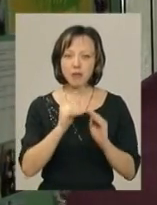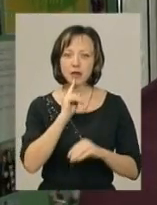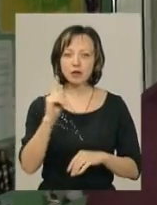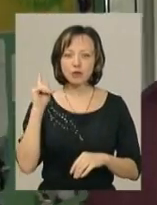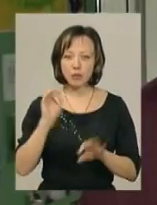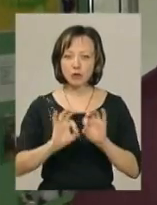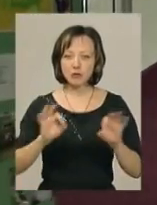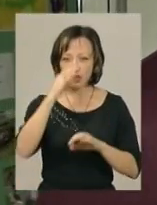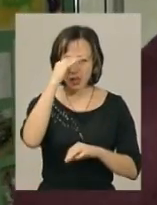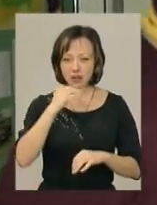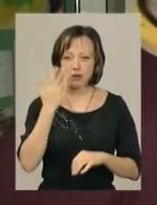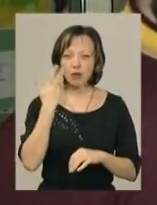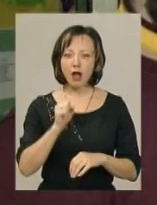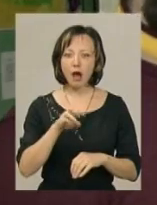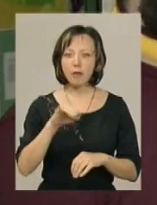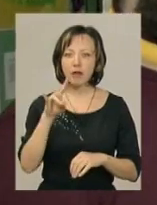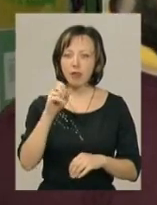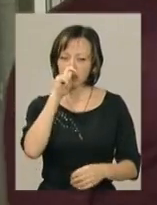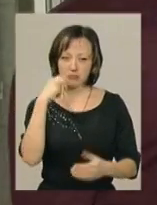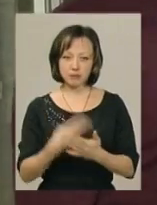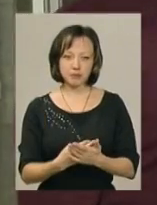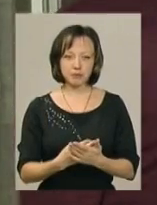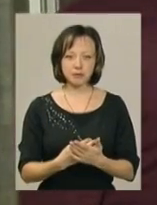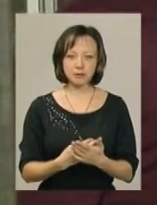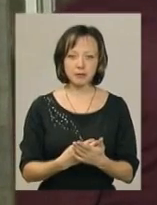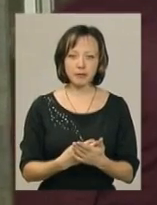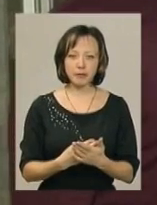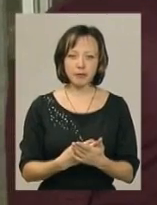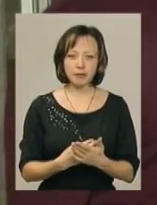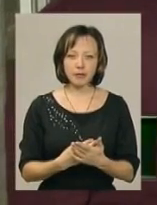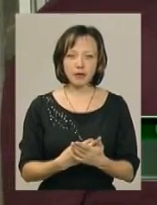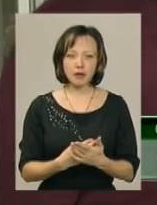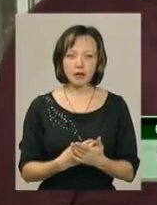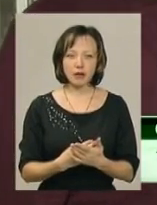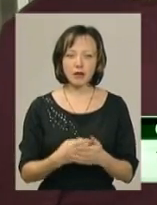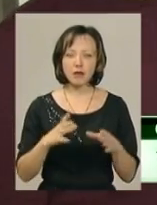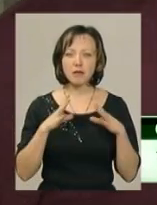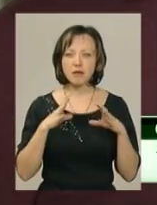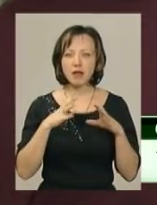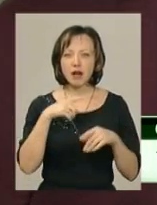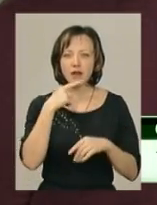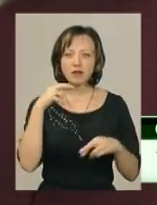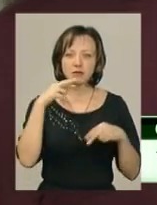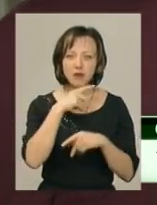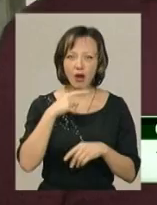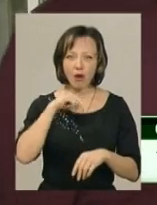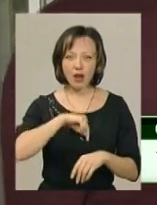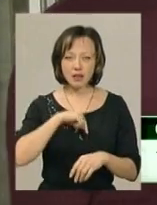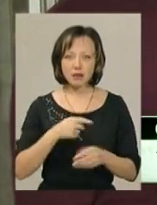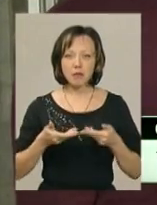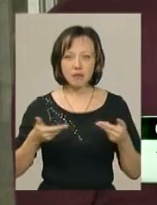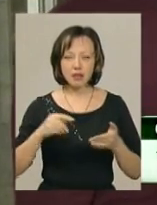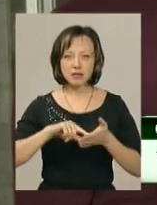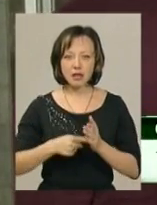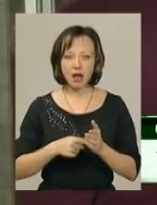дівчинки Олександр, коли Аміна втратила свідомість. Нам ставили токсикацію організму, але ми настояли на